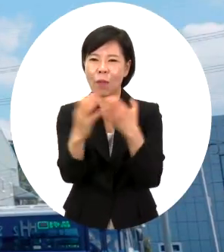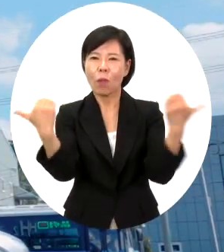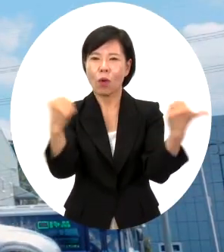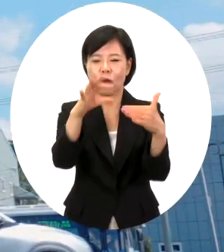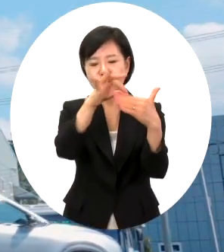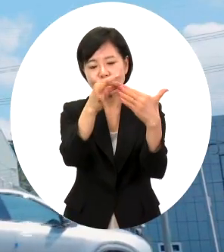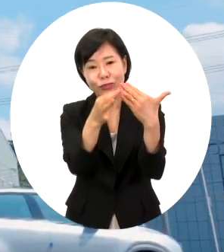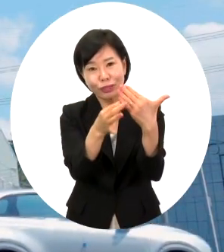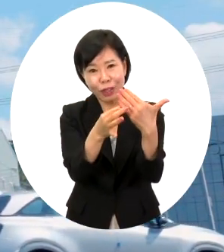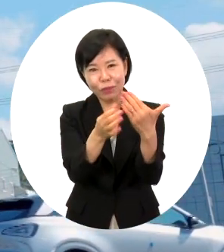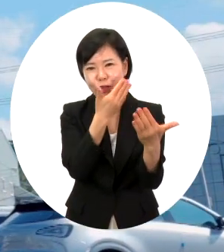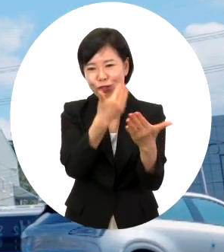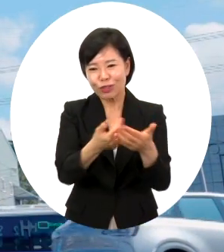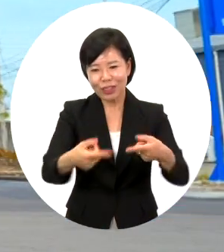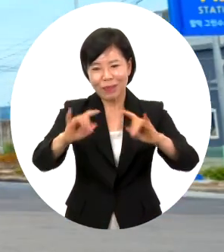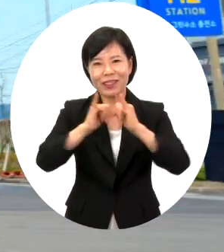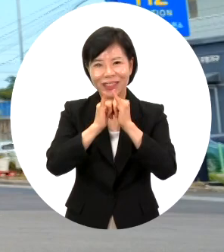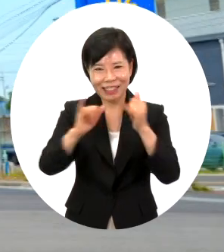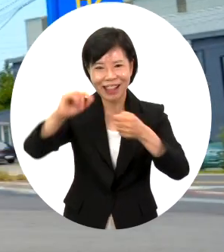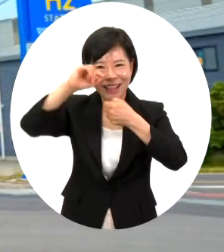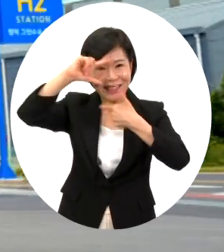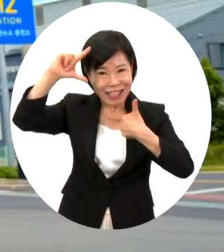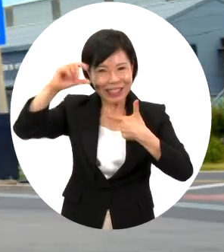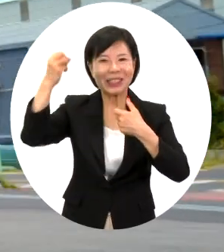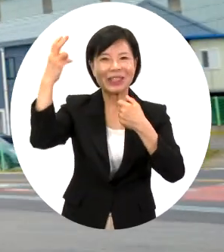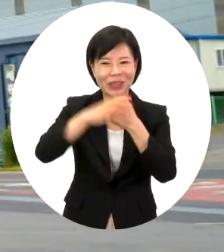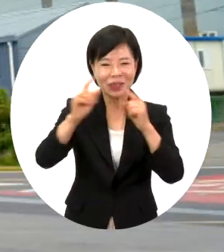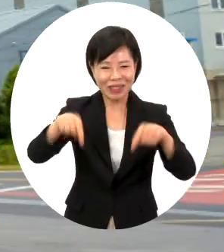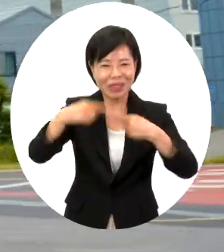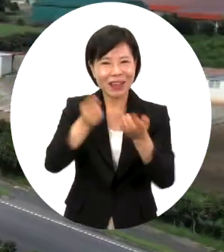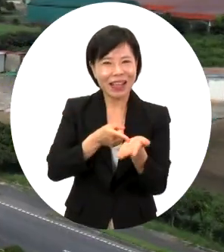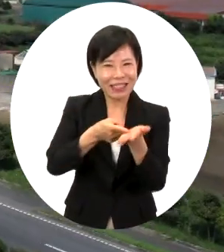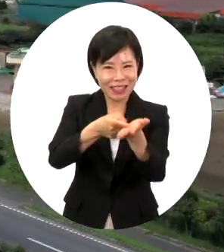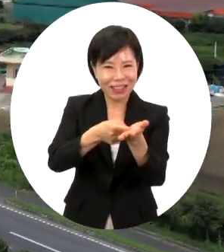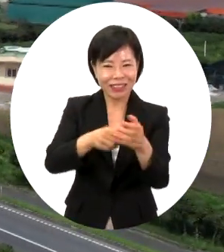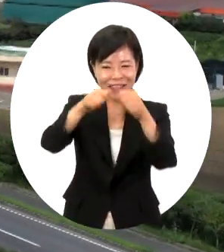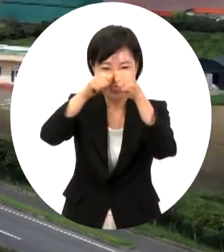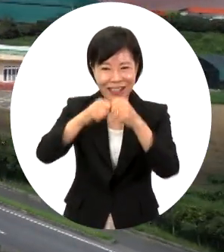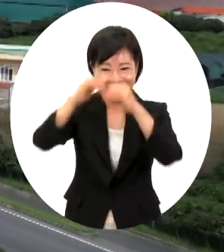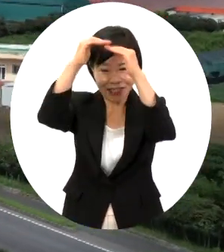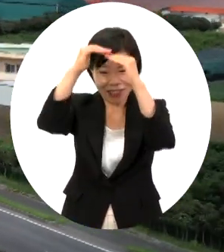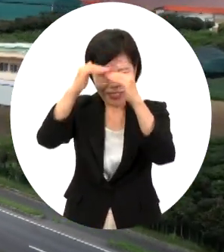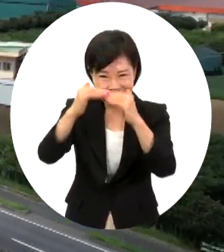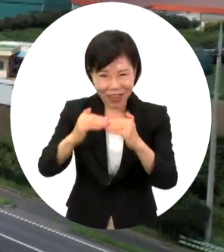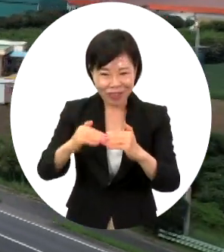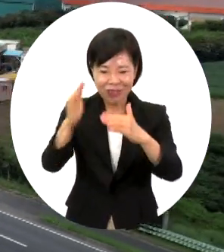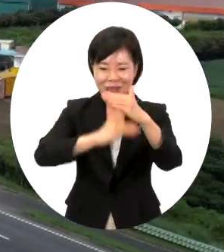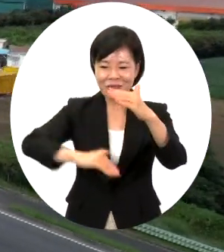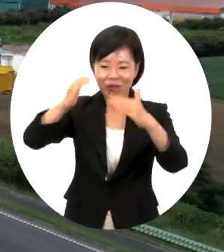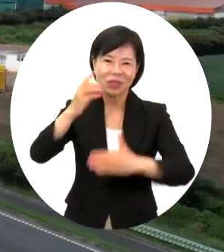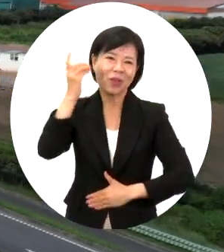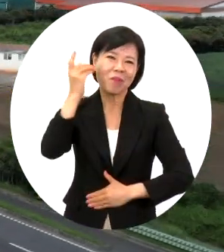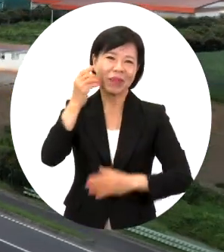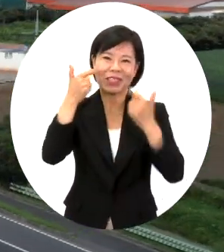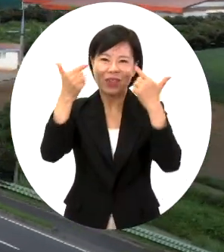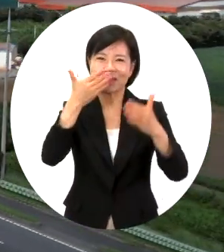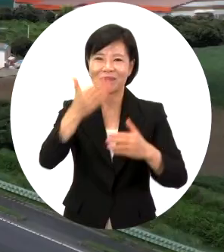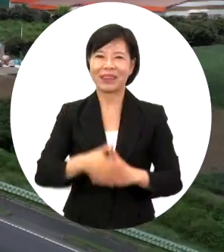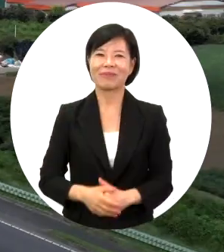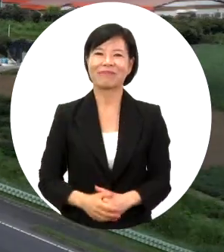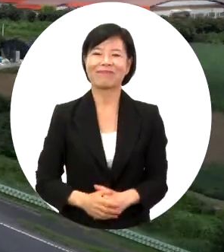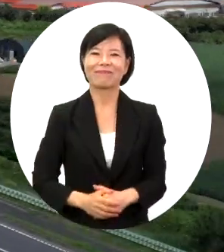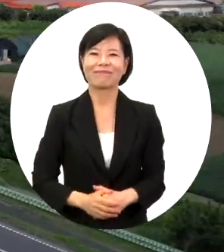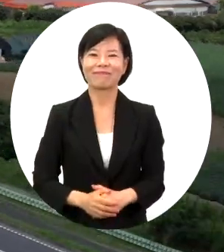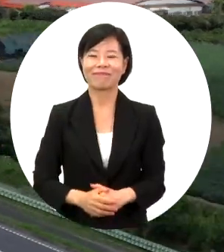포럼의 일정별 프로그램과 주요 참석자 프로필, 참가 신청 등 자세한 사항은 공식 누리집에서 확인할 수